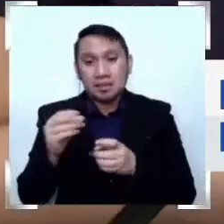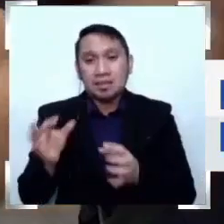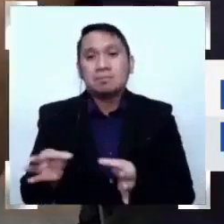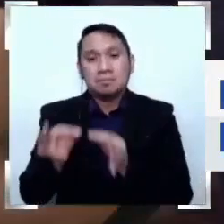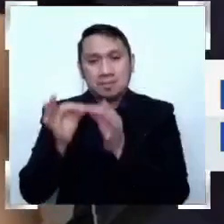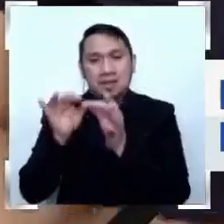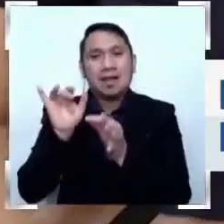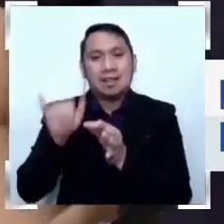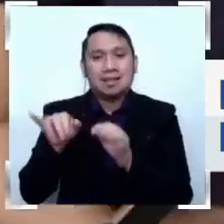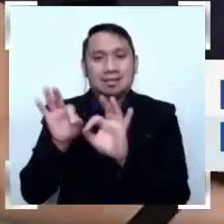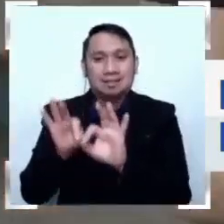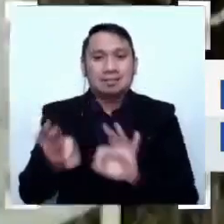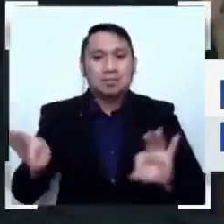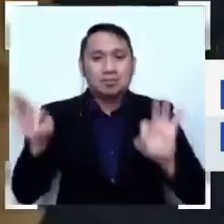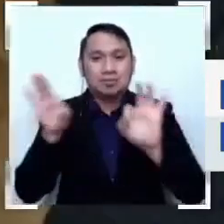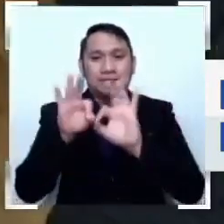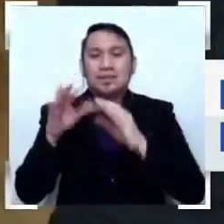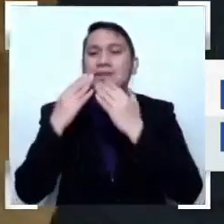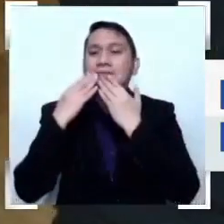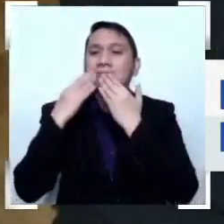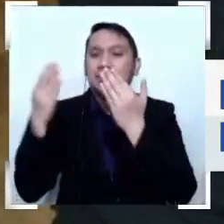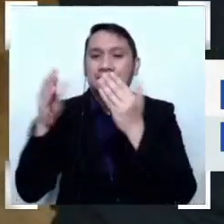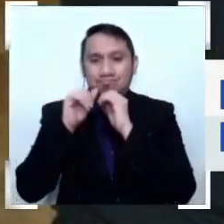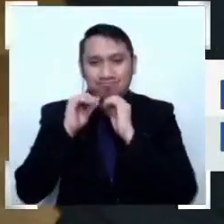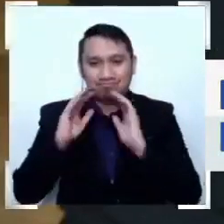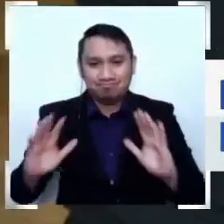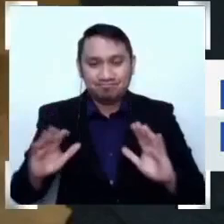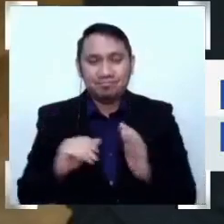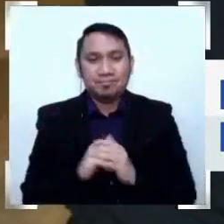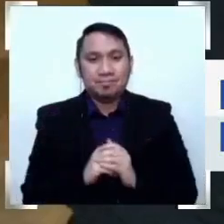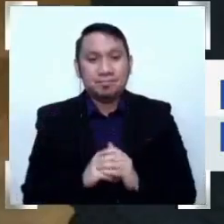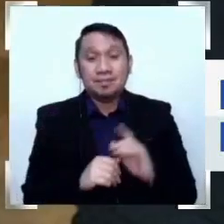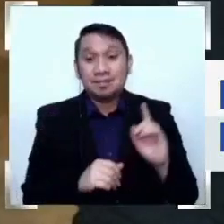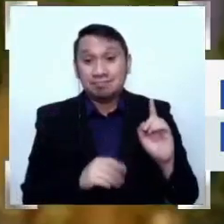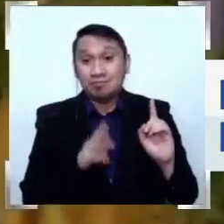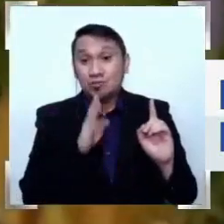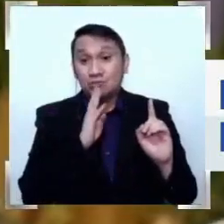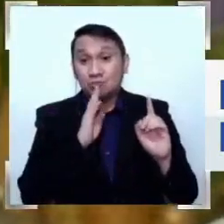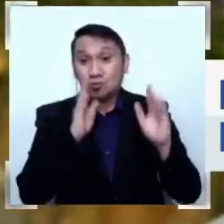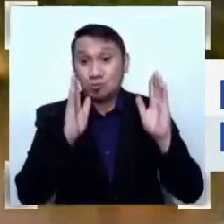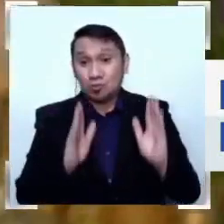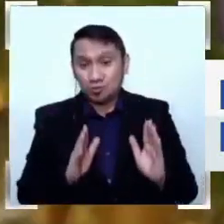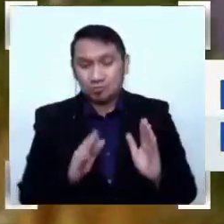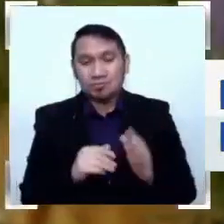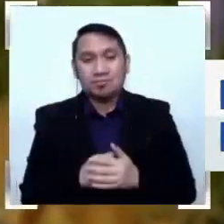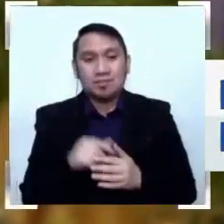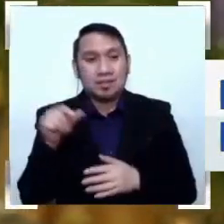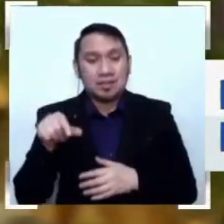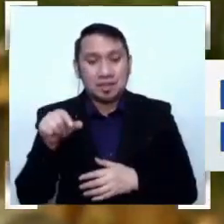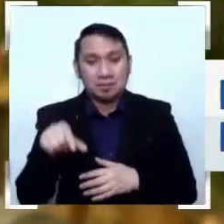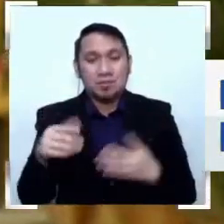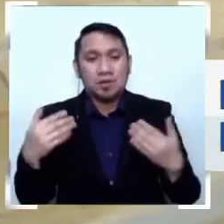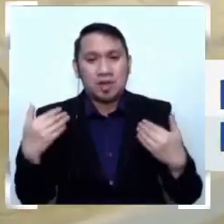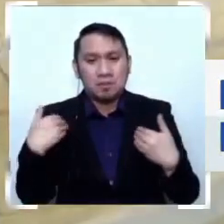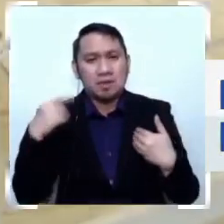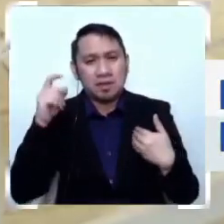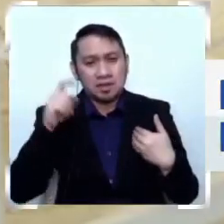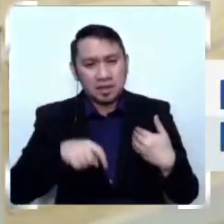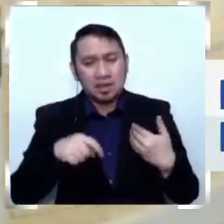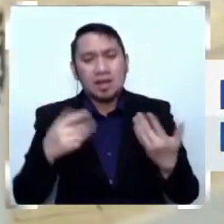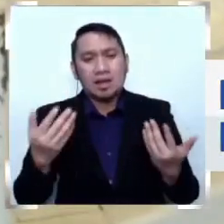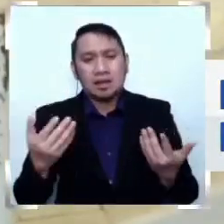pinaka-importante, pagpapasalamat sa mga blessings. Ayon sa tagapagsalita ng simbahan ng Quiapo, mainamding ilagay sa konteksto ang panawagan ng Santo